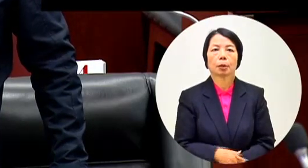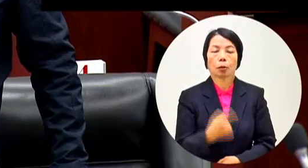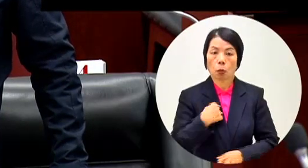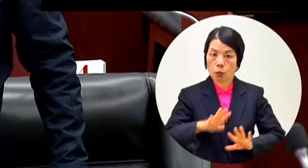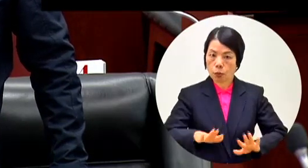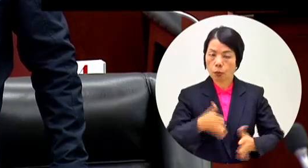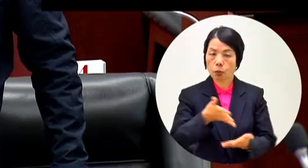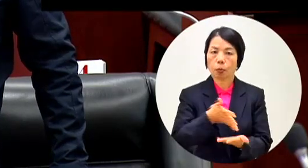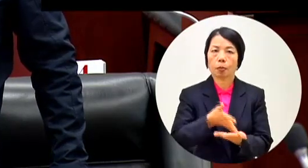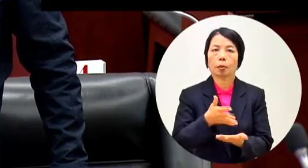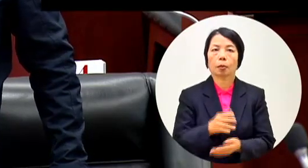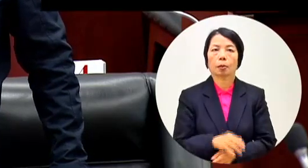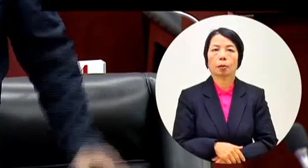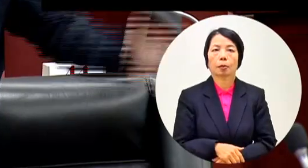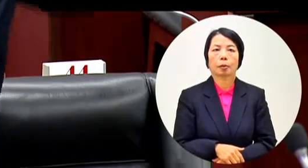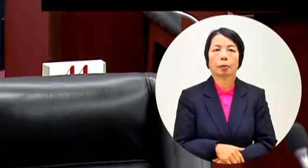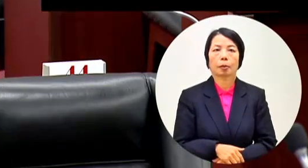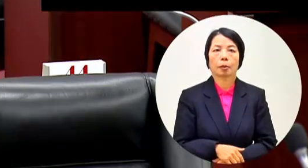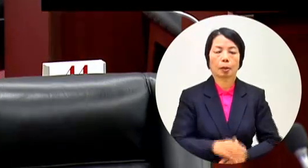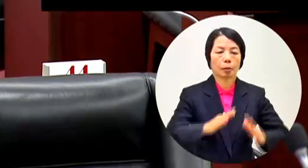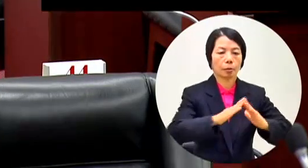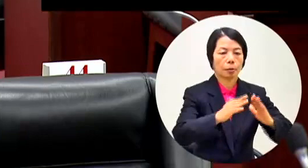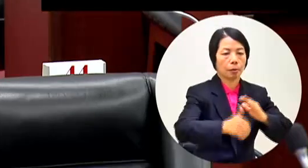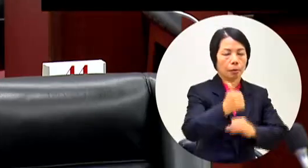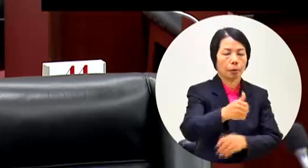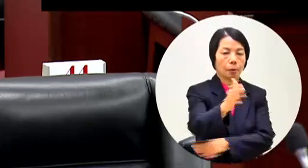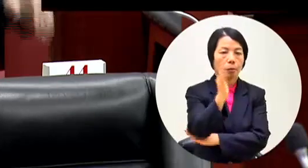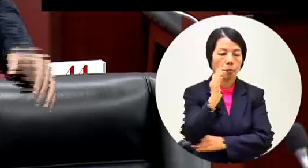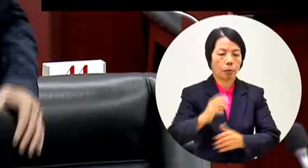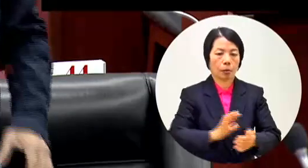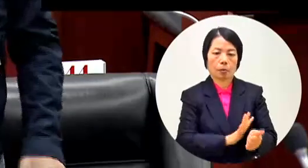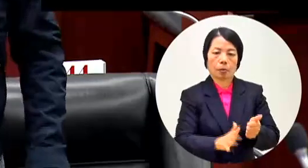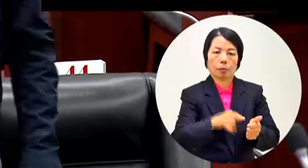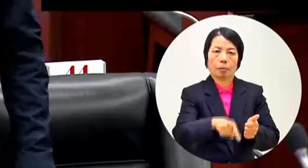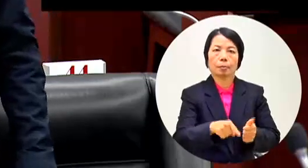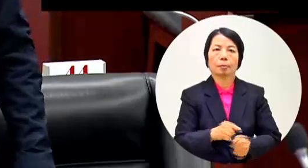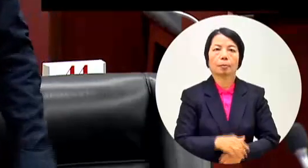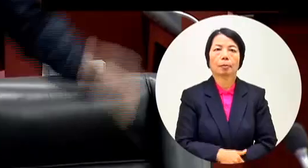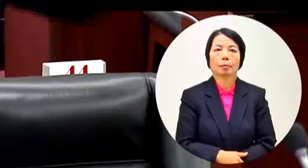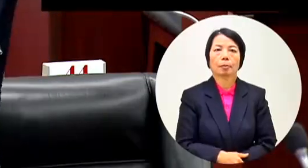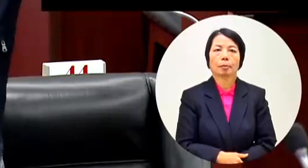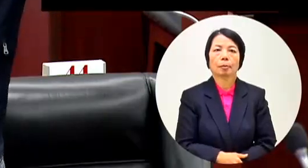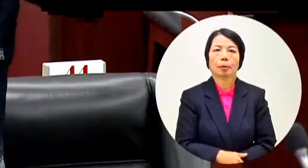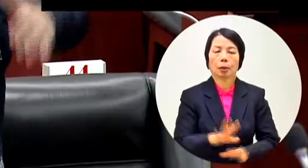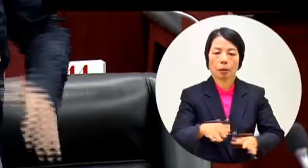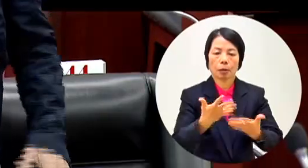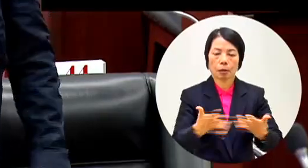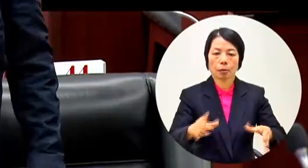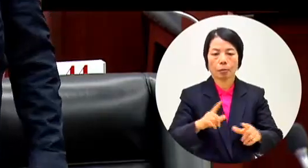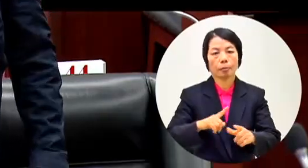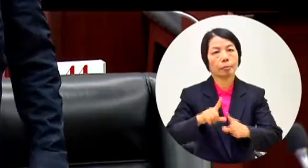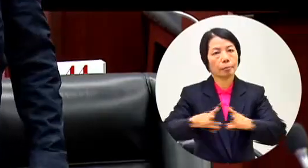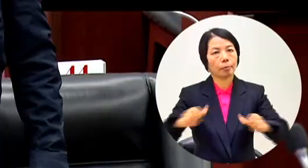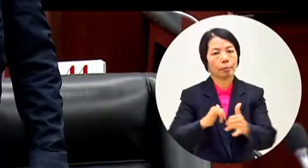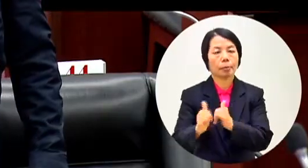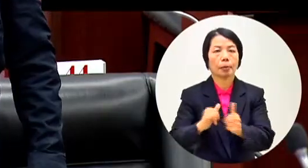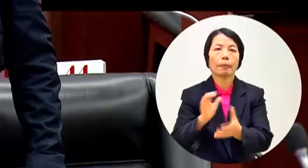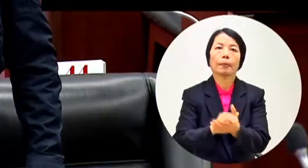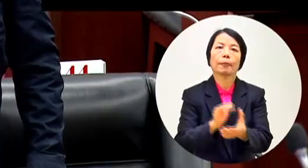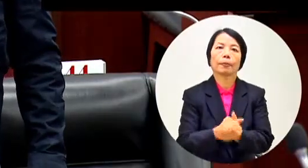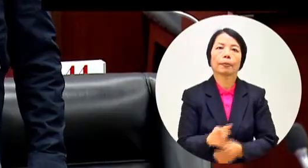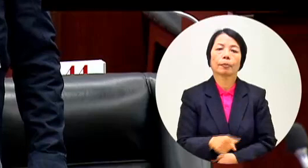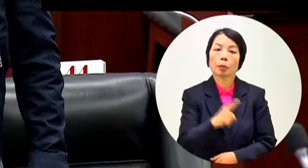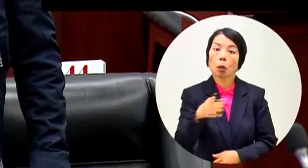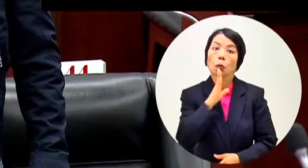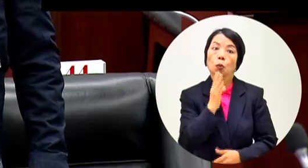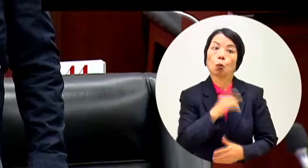跟市府团队，就是提到今天有很多我们的大社朋友哈，虽然他不是我们的选区哈。但是